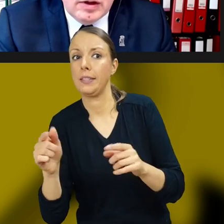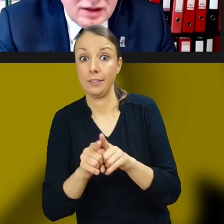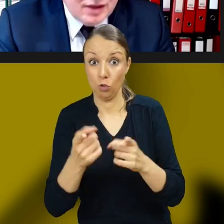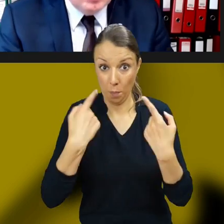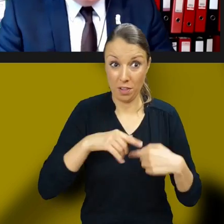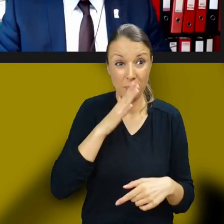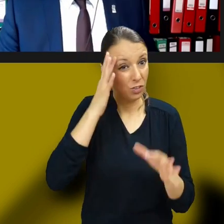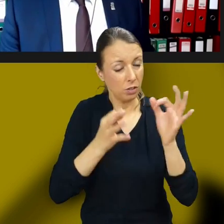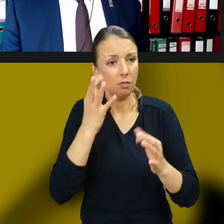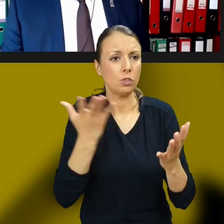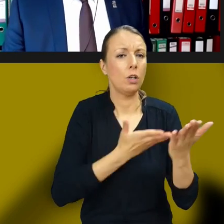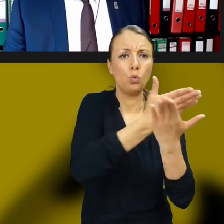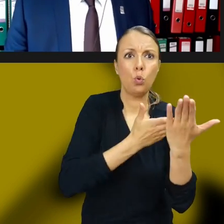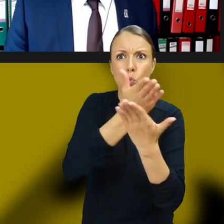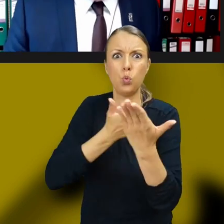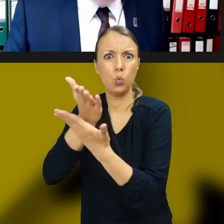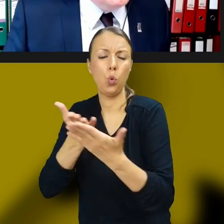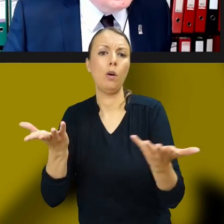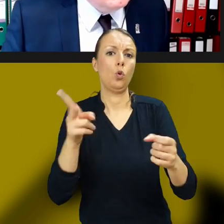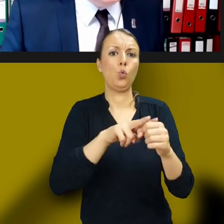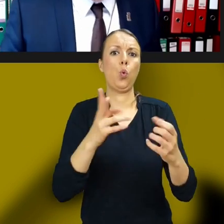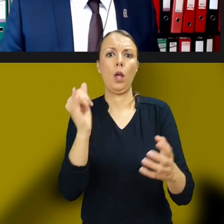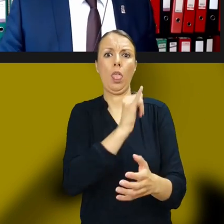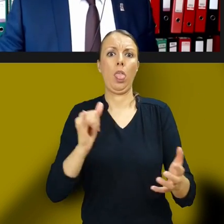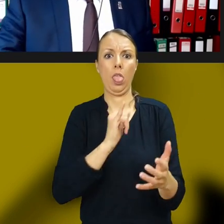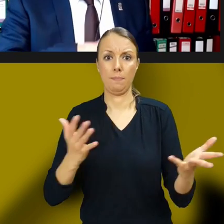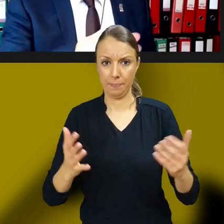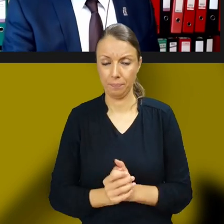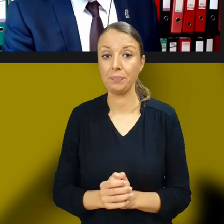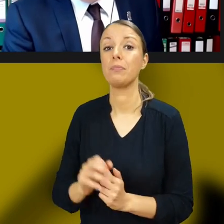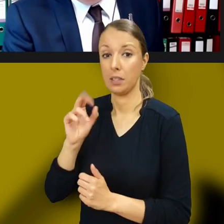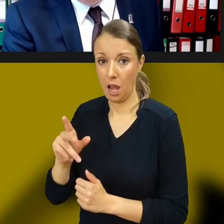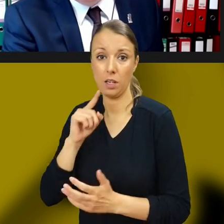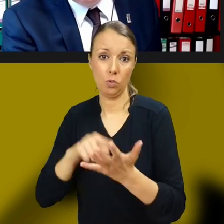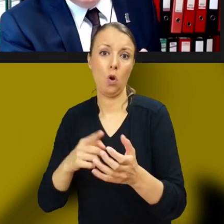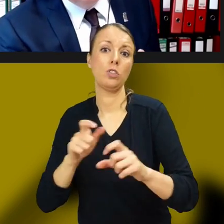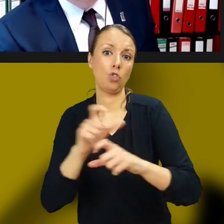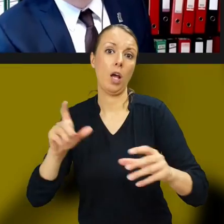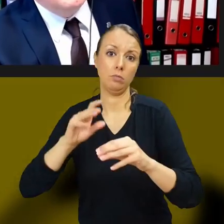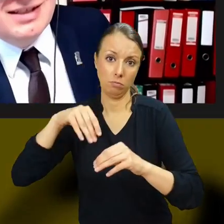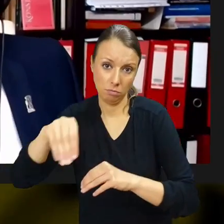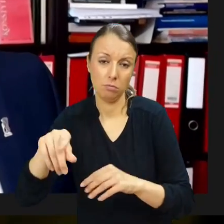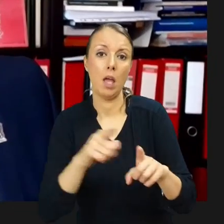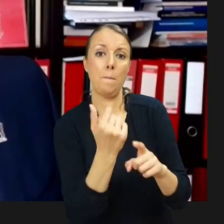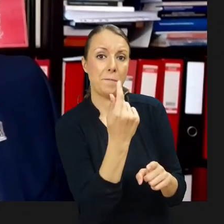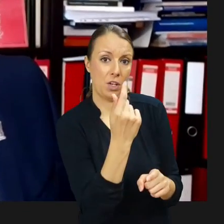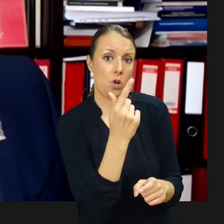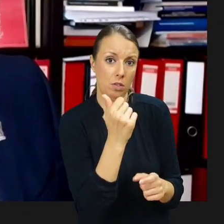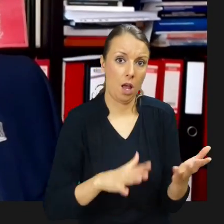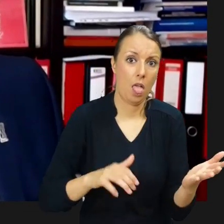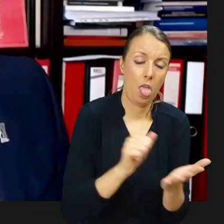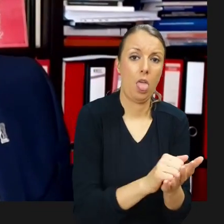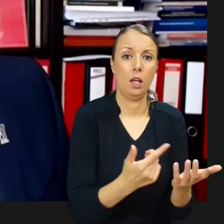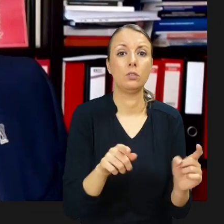Przepraszam. Tak, no i oczywiście to znowu pochłonie czas, to znowu pochłonie środki, trzeba będzie umieć skarżyć takie decyzje,